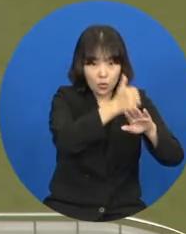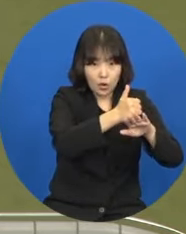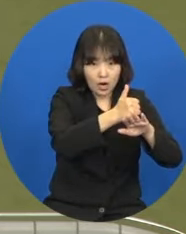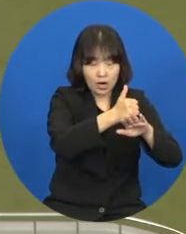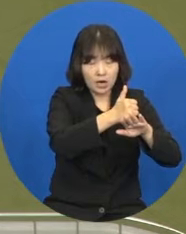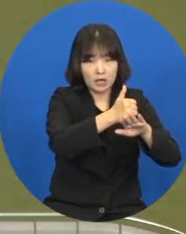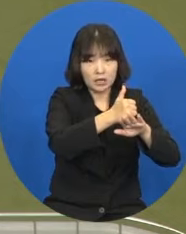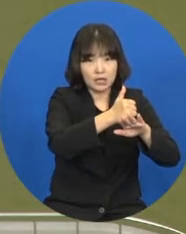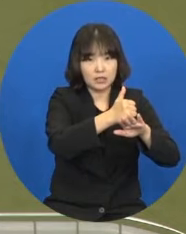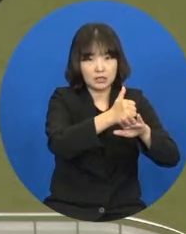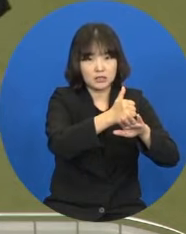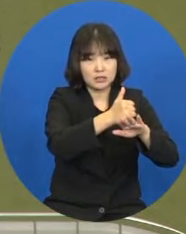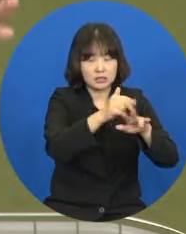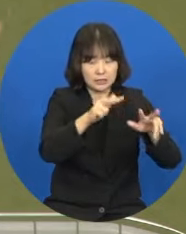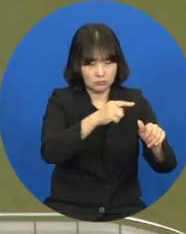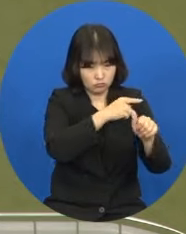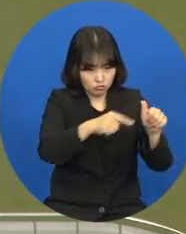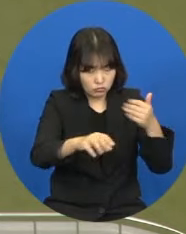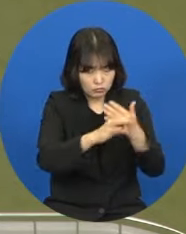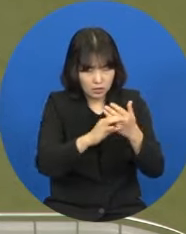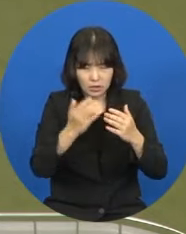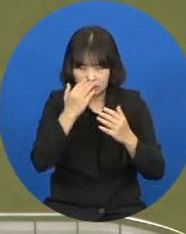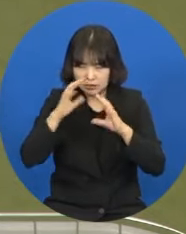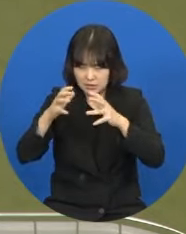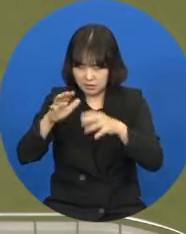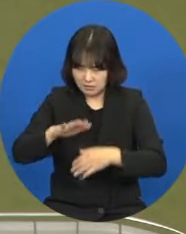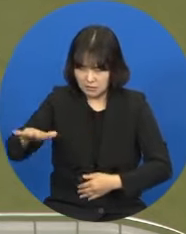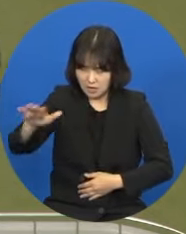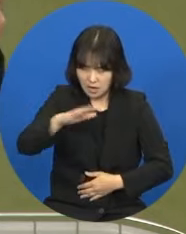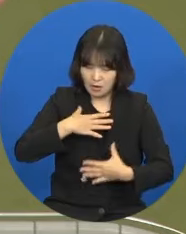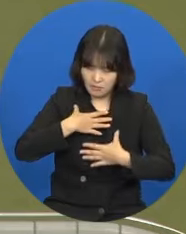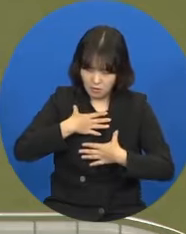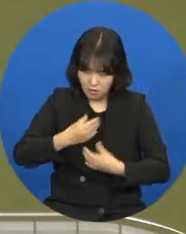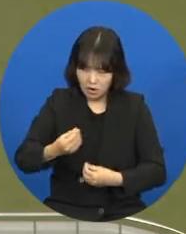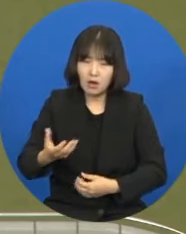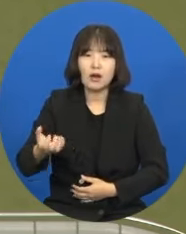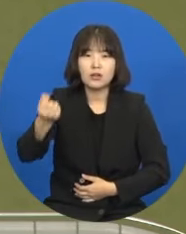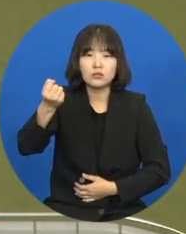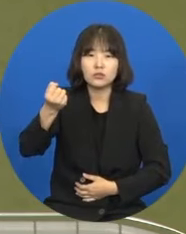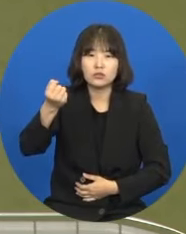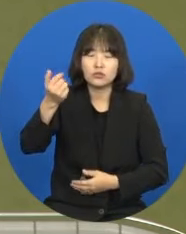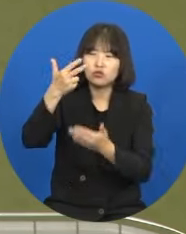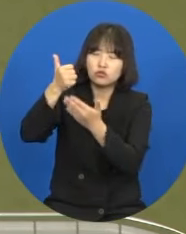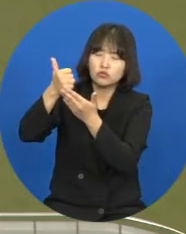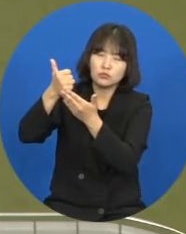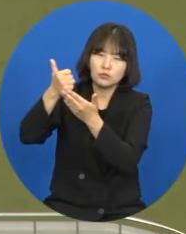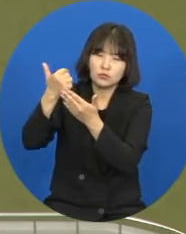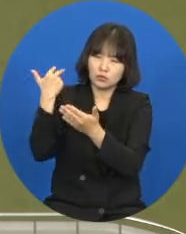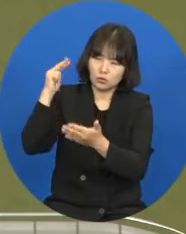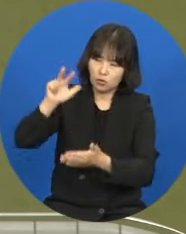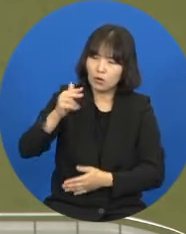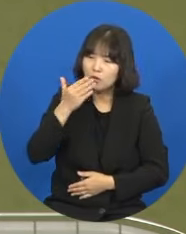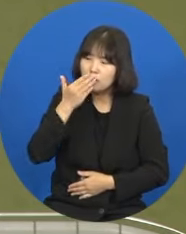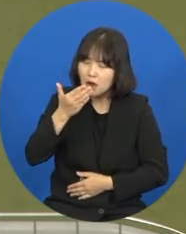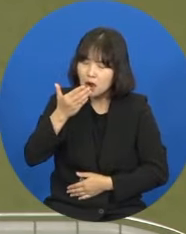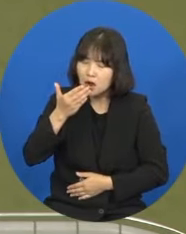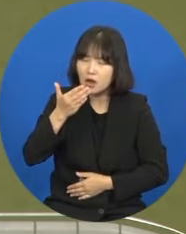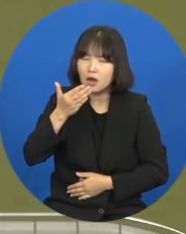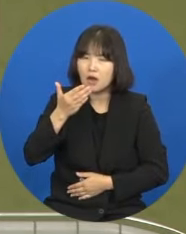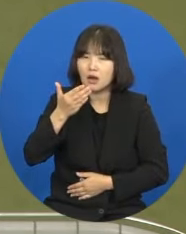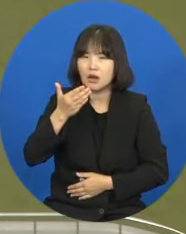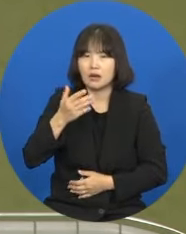제거하면 온 이스라엘이 평화를 얻고 주님께로 회복될 수 있다라고 하는 가능성과 희망이